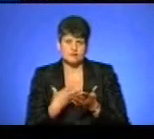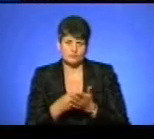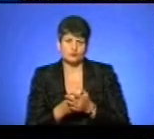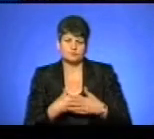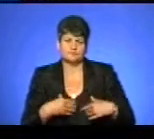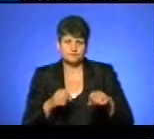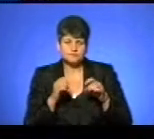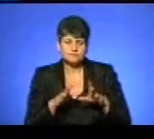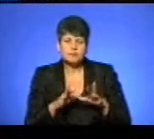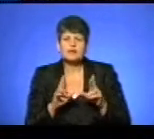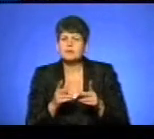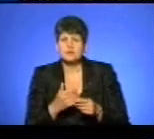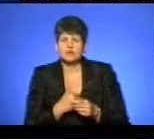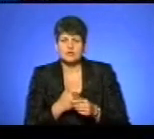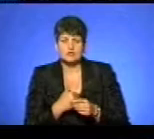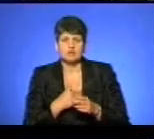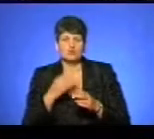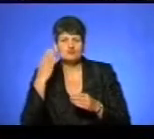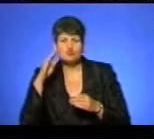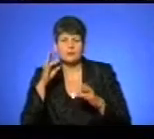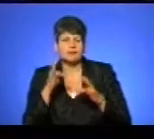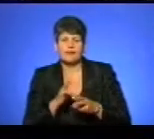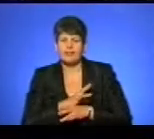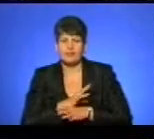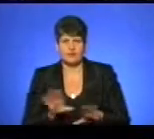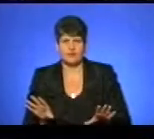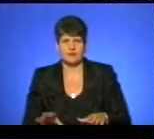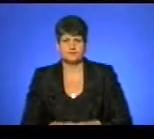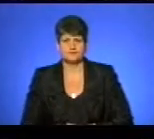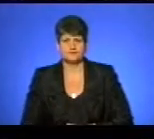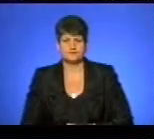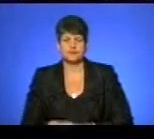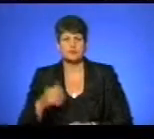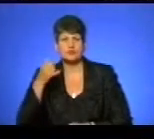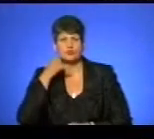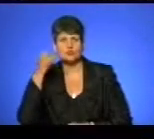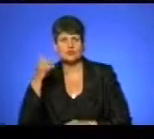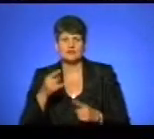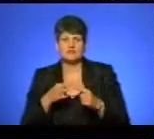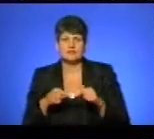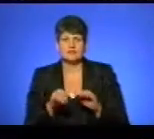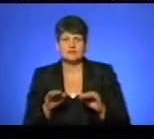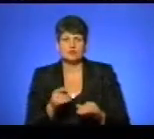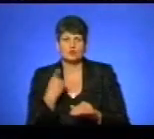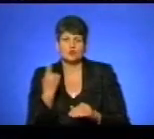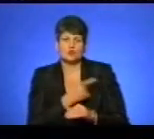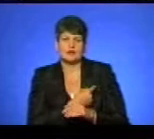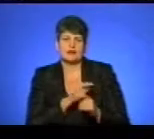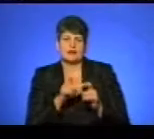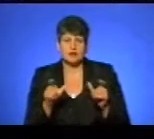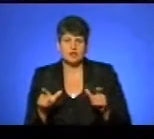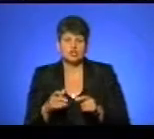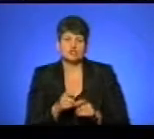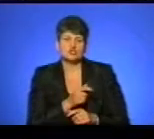як би нам цього не хотілося, чужої біди не буває. Ми телефонували у відділення обласної дитячої лікарні. Черговий